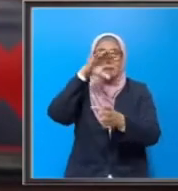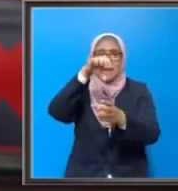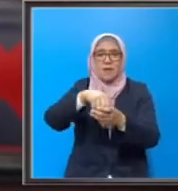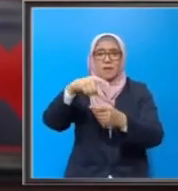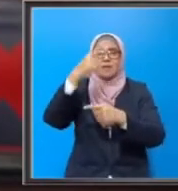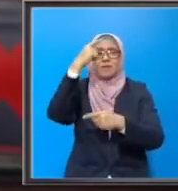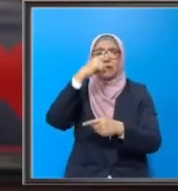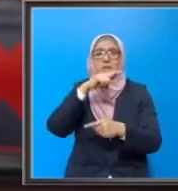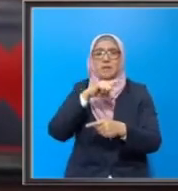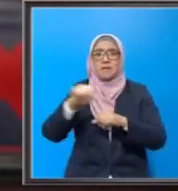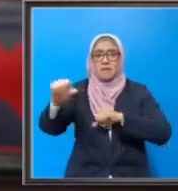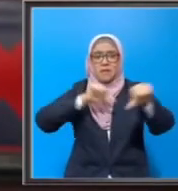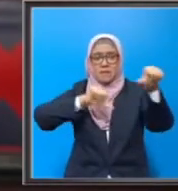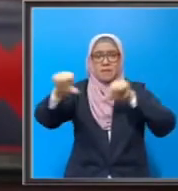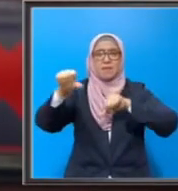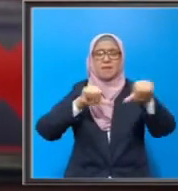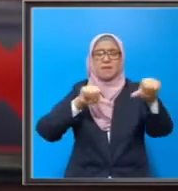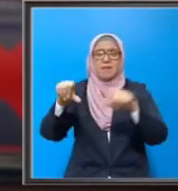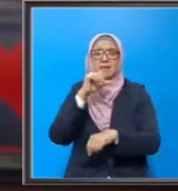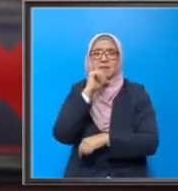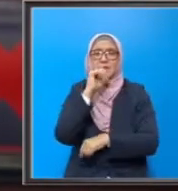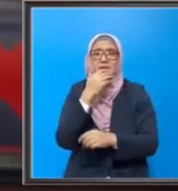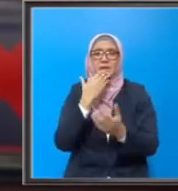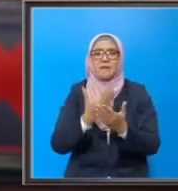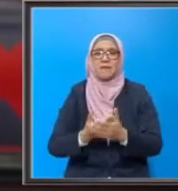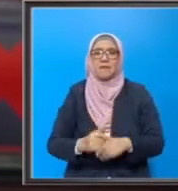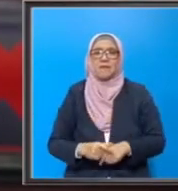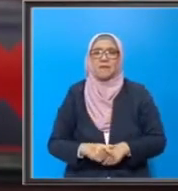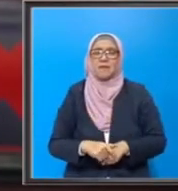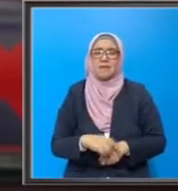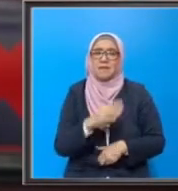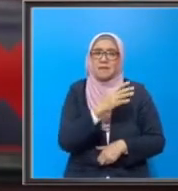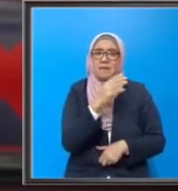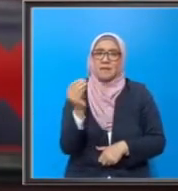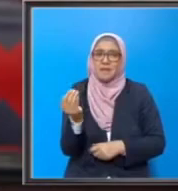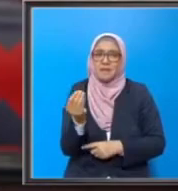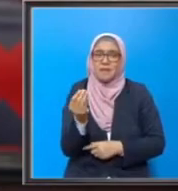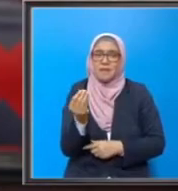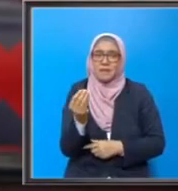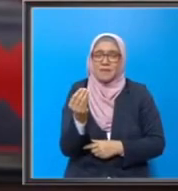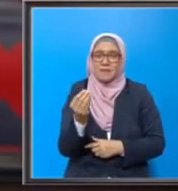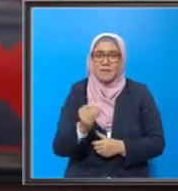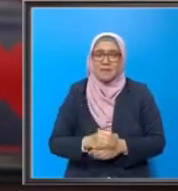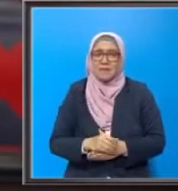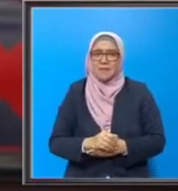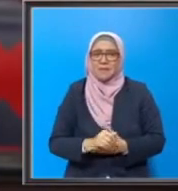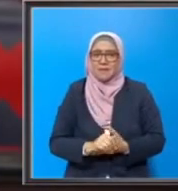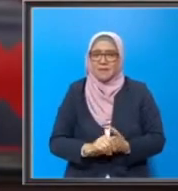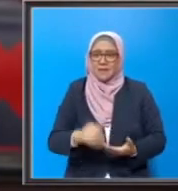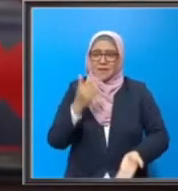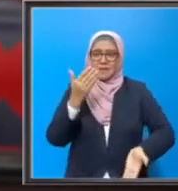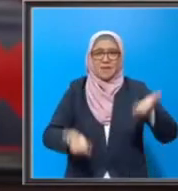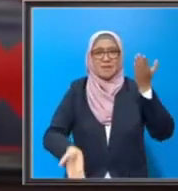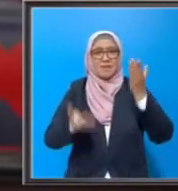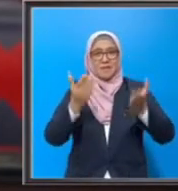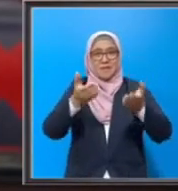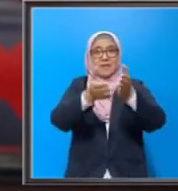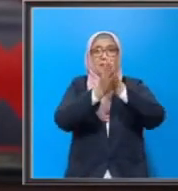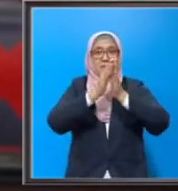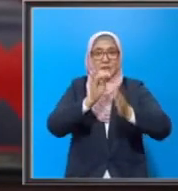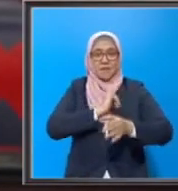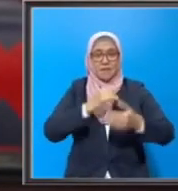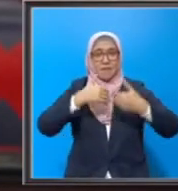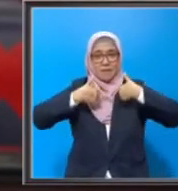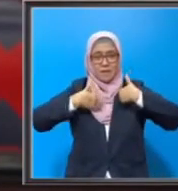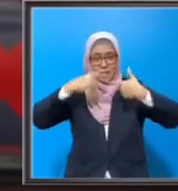dalam Eddy Betty Betty yang tidak berbeda sebelumnya itu juga mungkin permohonan saya diduga